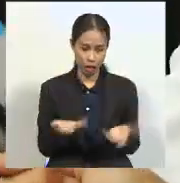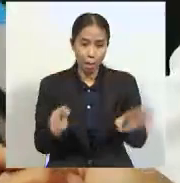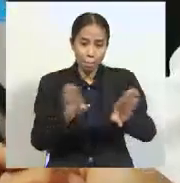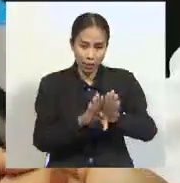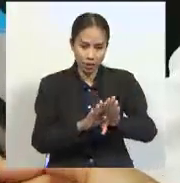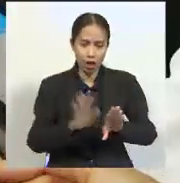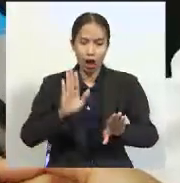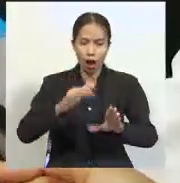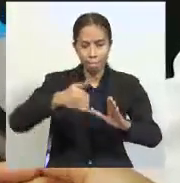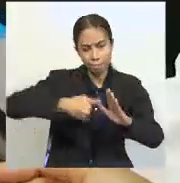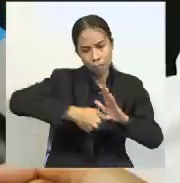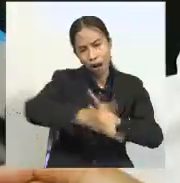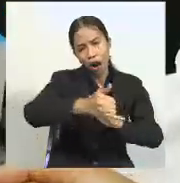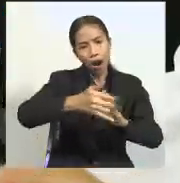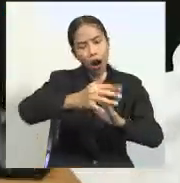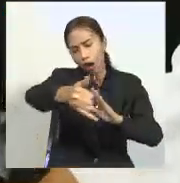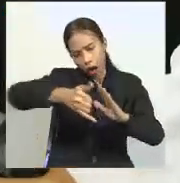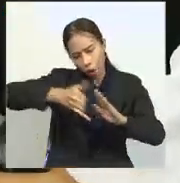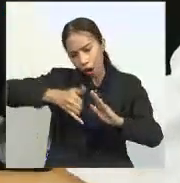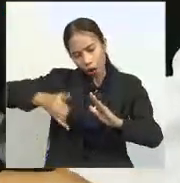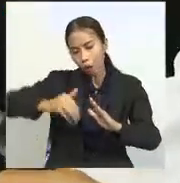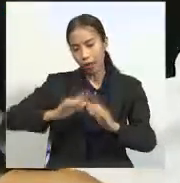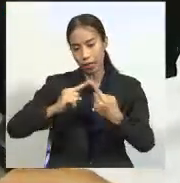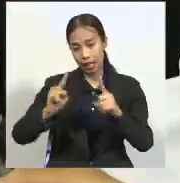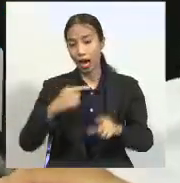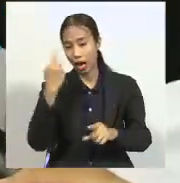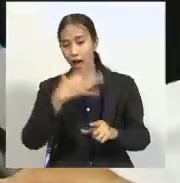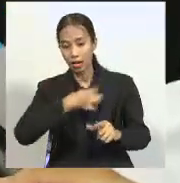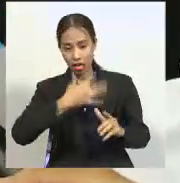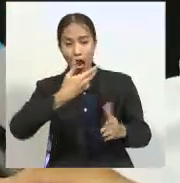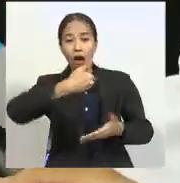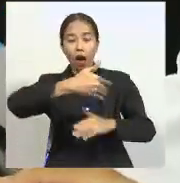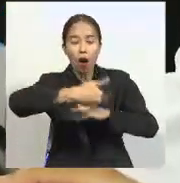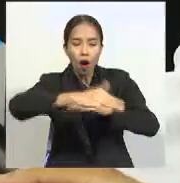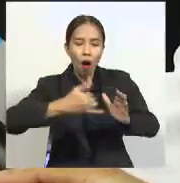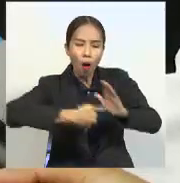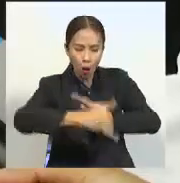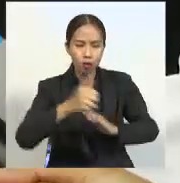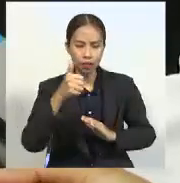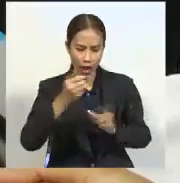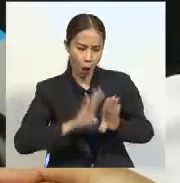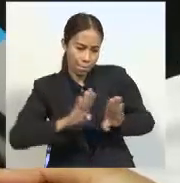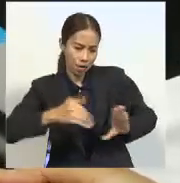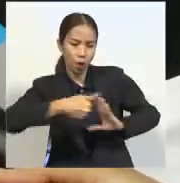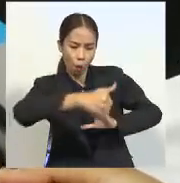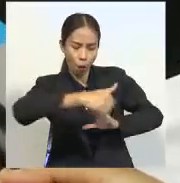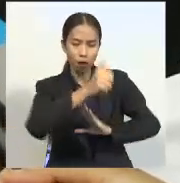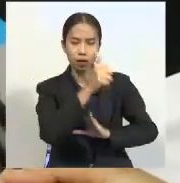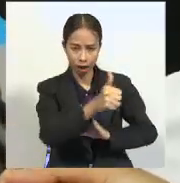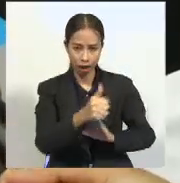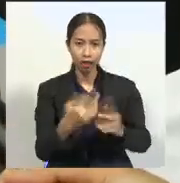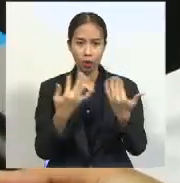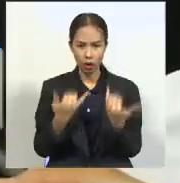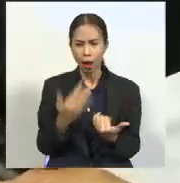ข้ามาอีกใครจะออกเราก็จะเปิดให้ออกเปิดให้เข้านะครับเพื่อที่จะมาขนทรัพย์สินเป็นบริวารของท่านออกไปเนื่องจากว่าไม่งั้นแล้วเราทำ